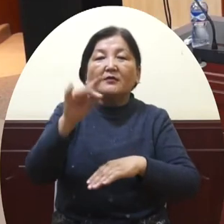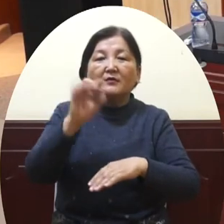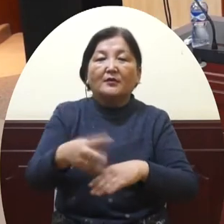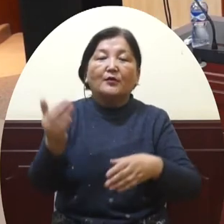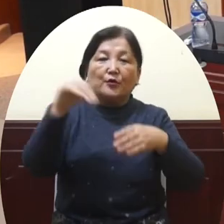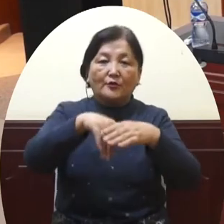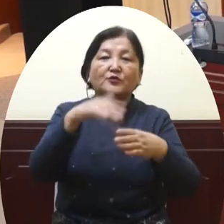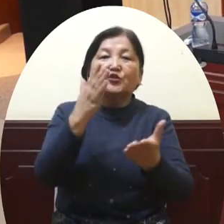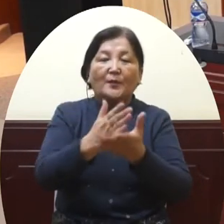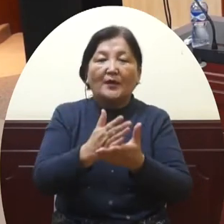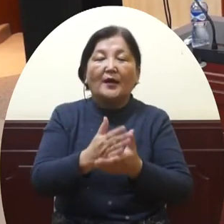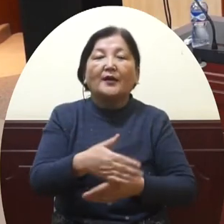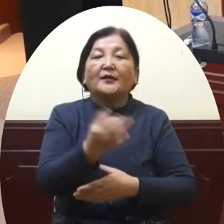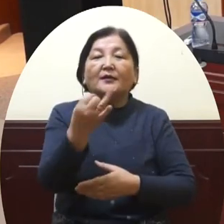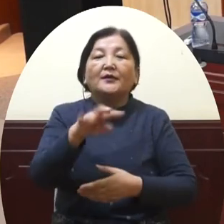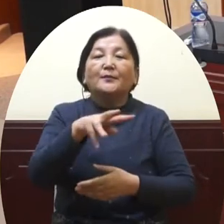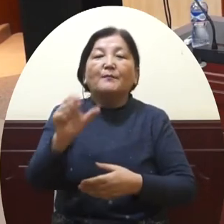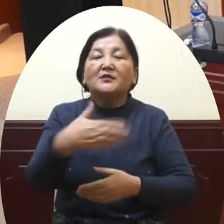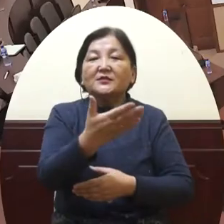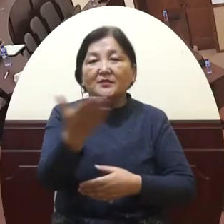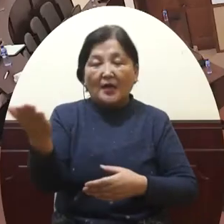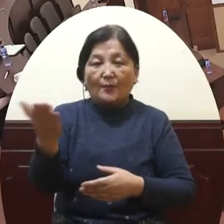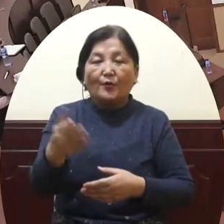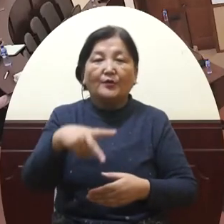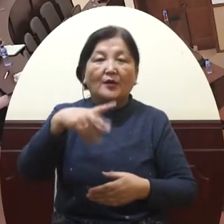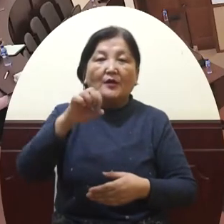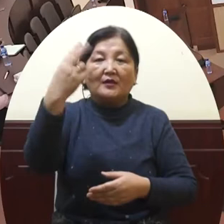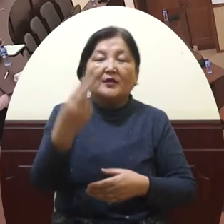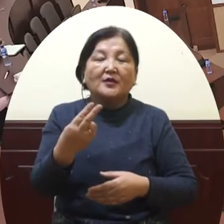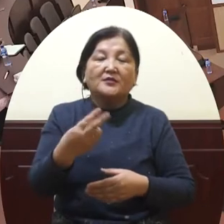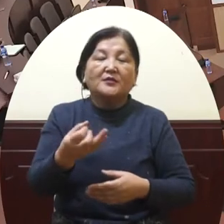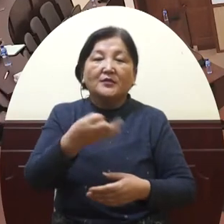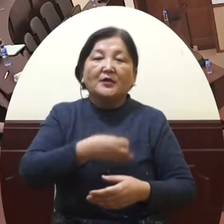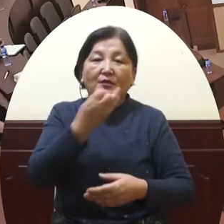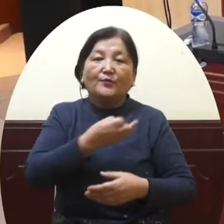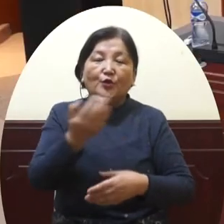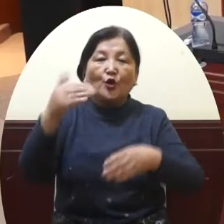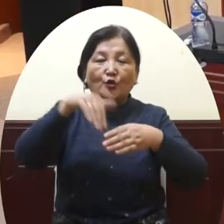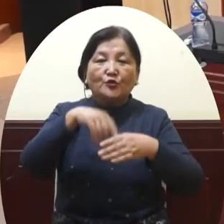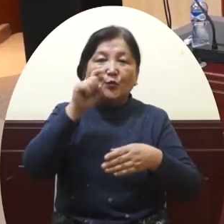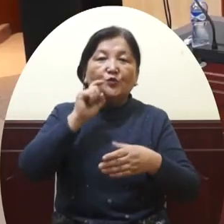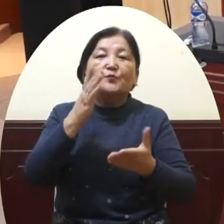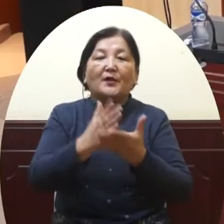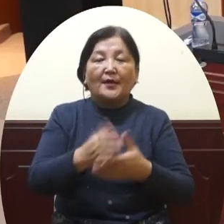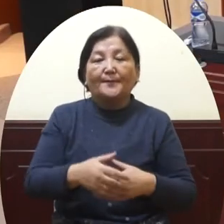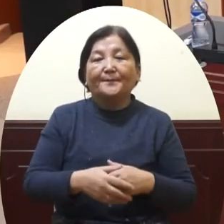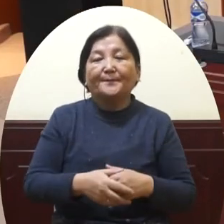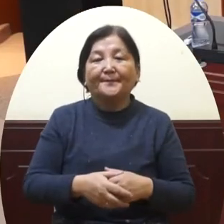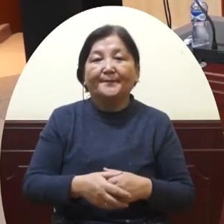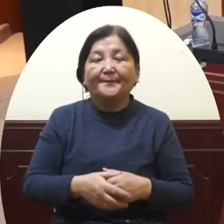болно. Ийм учраас та бүхнийг энэхүү лекцэд идэвхтэй оролцохыг хүсэж байна.